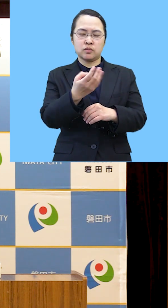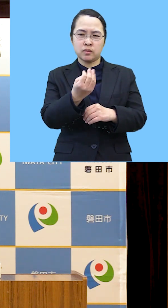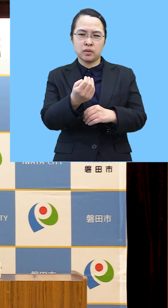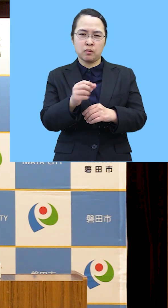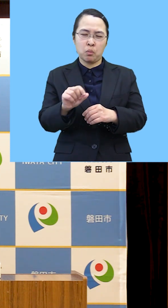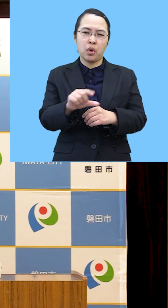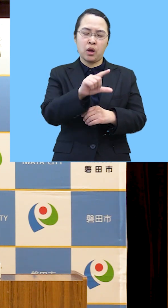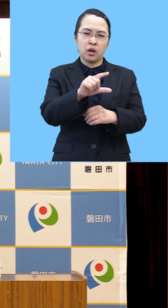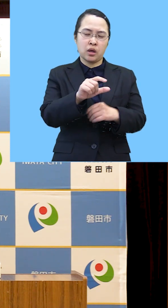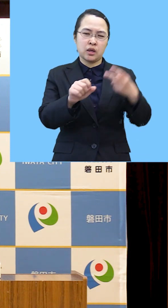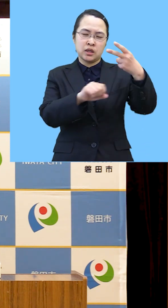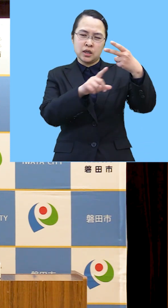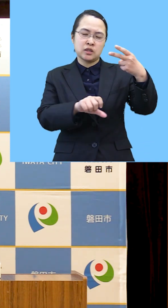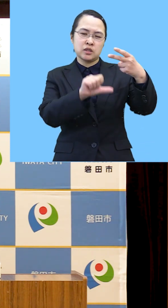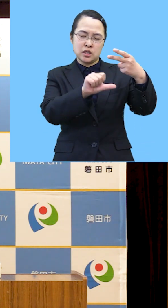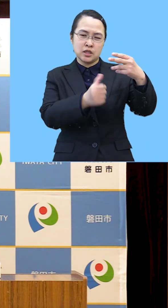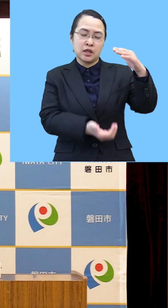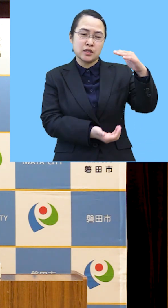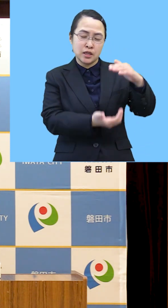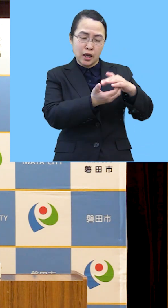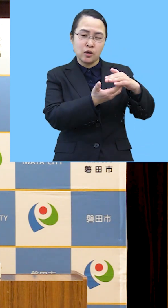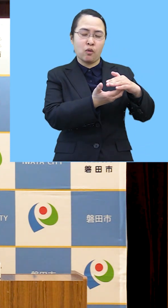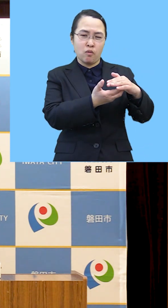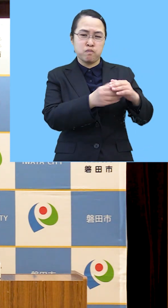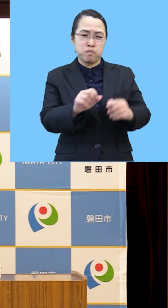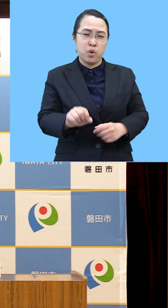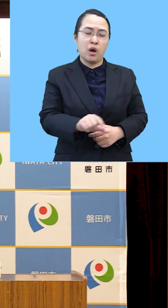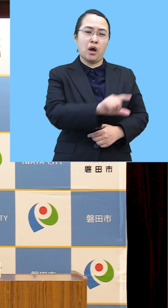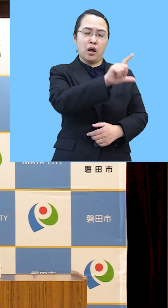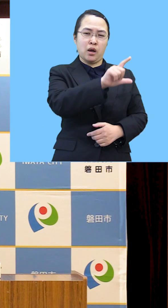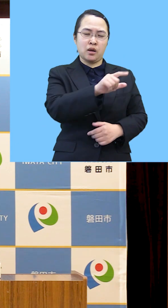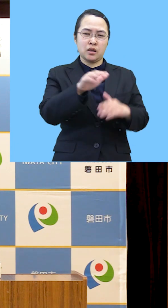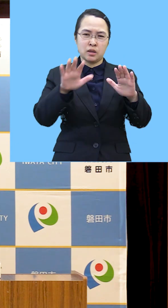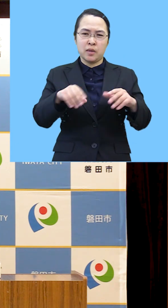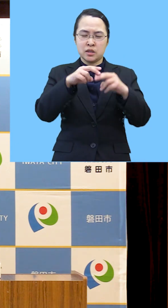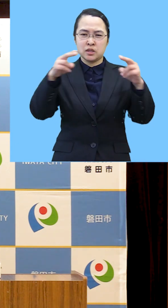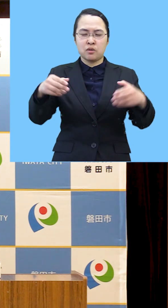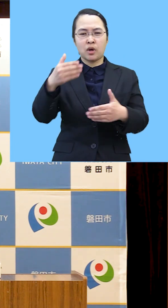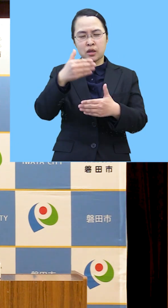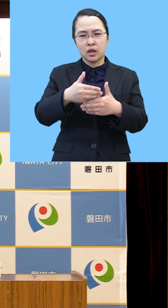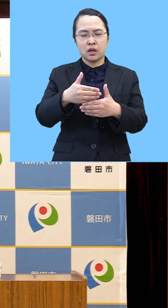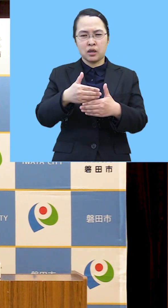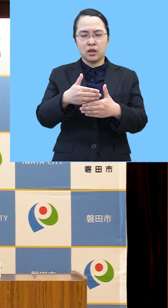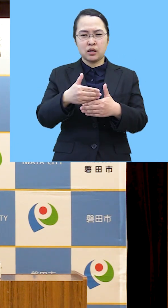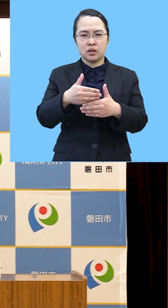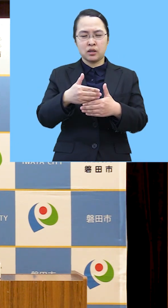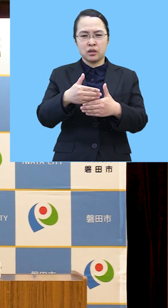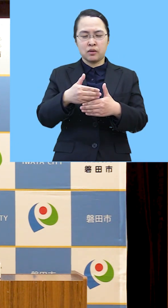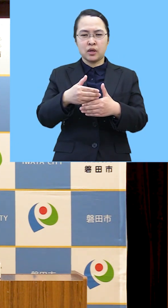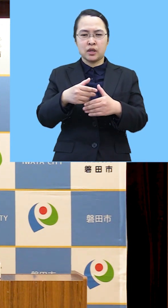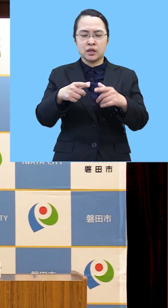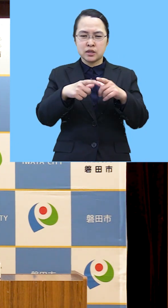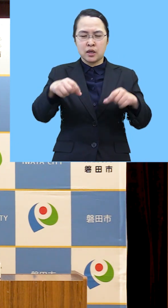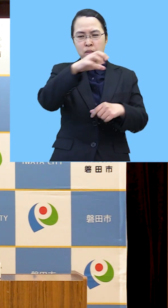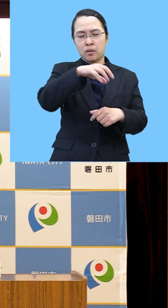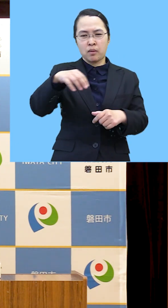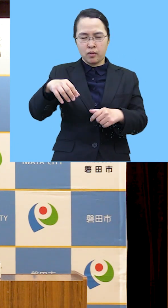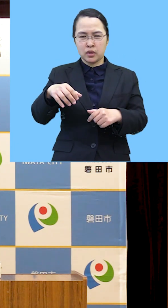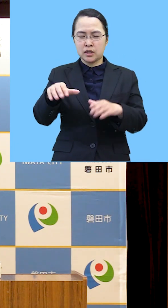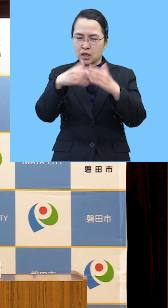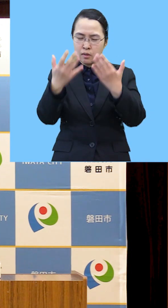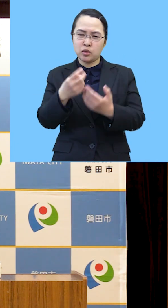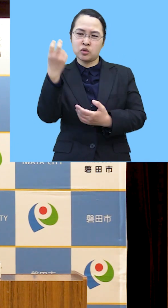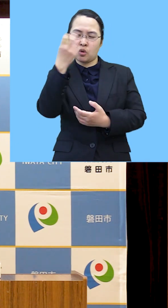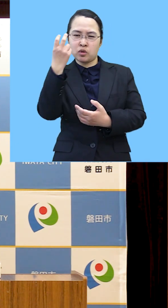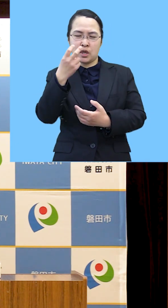たったと2月の5日がピークでありました。今静岡県は、静岡県というか全県で全数調査を行ってい